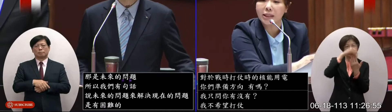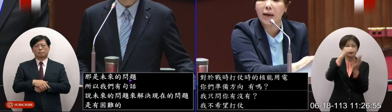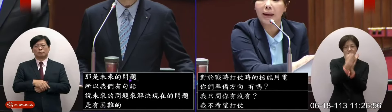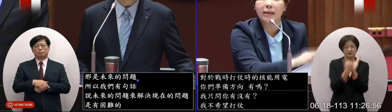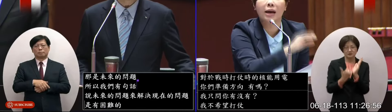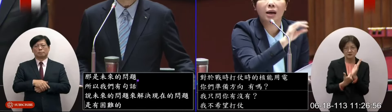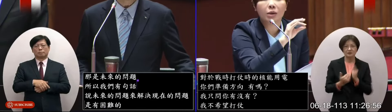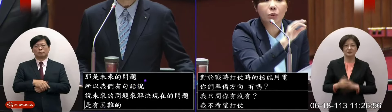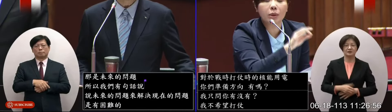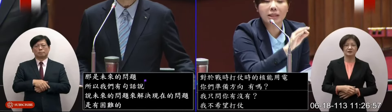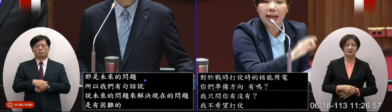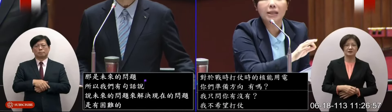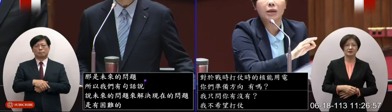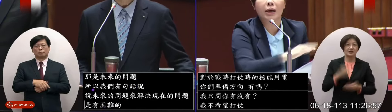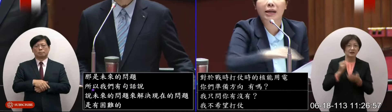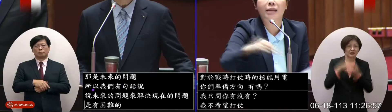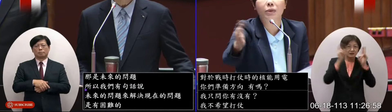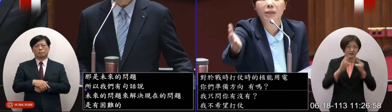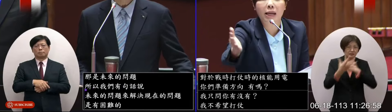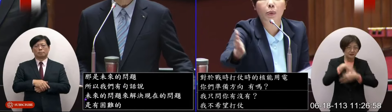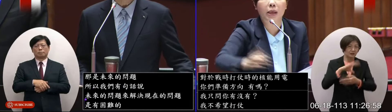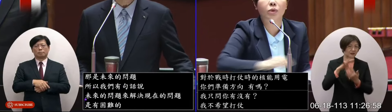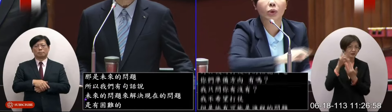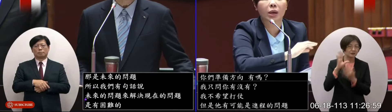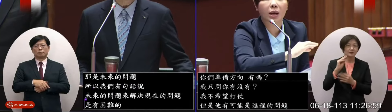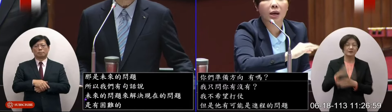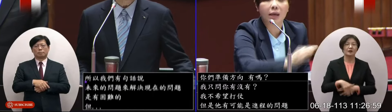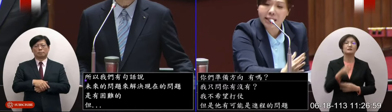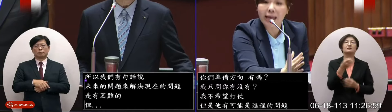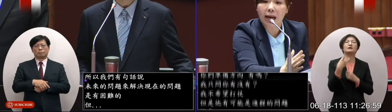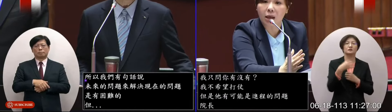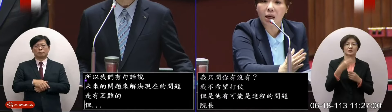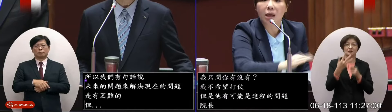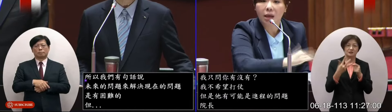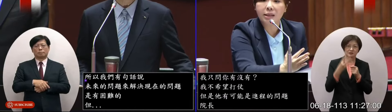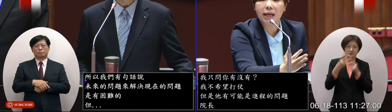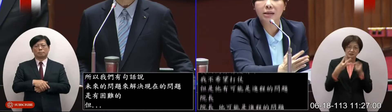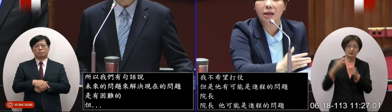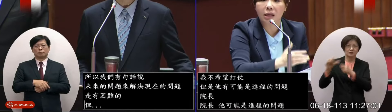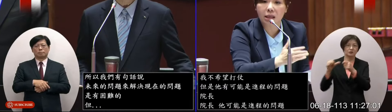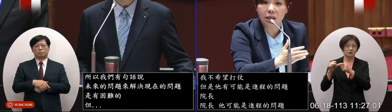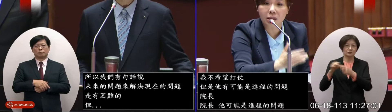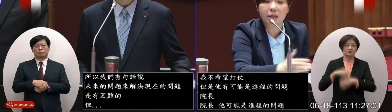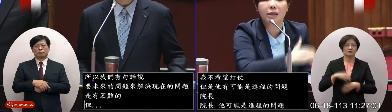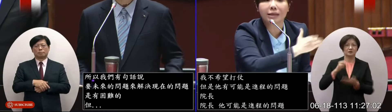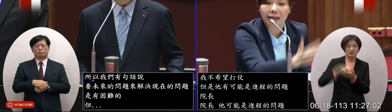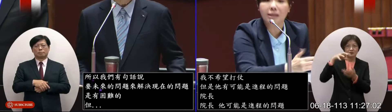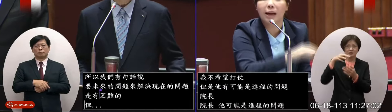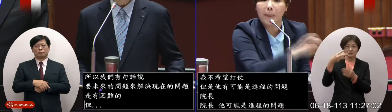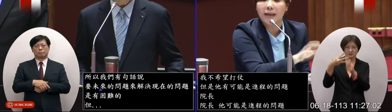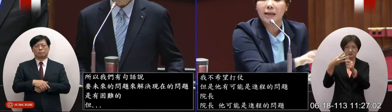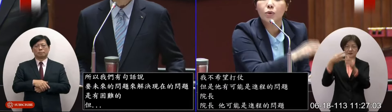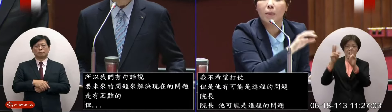选项吗？那如果是打仗的话，你刚刚讲说三五年，对于核三好了，核三的这个打，它把它当作